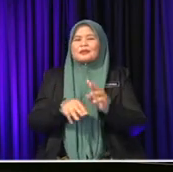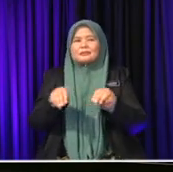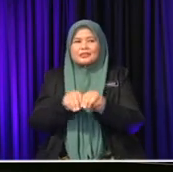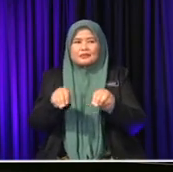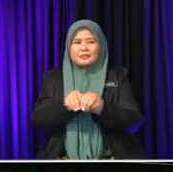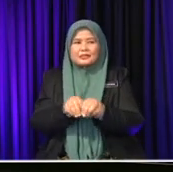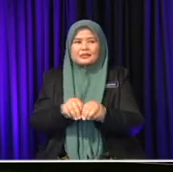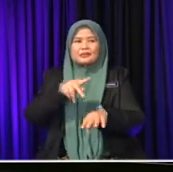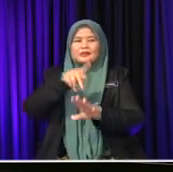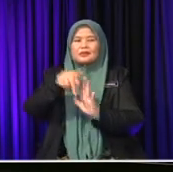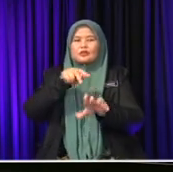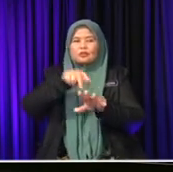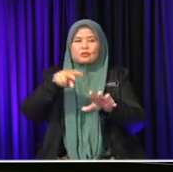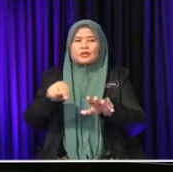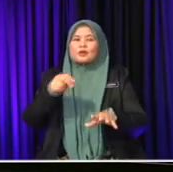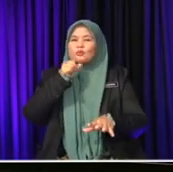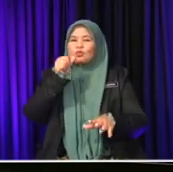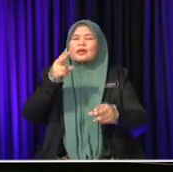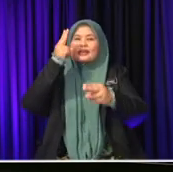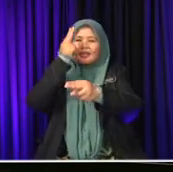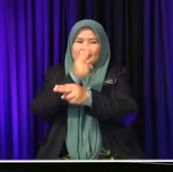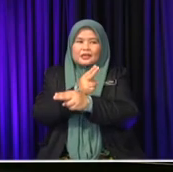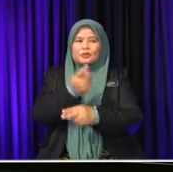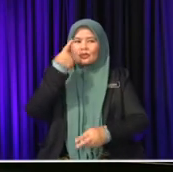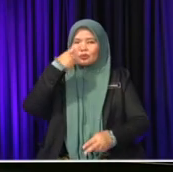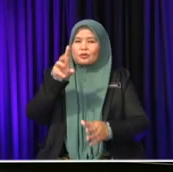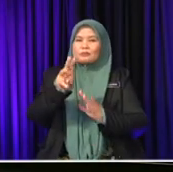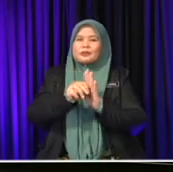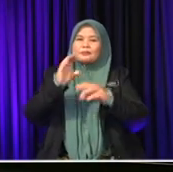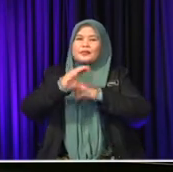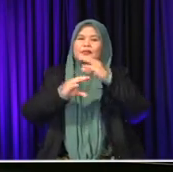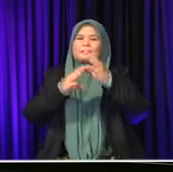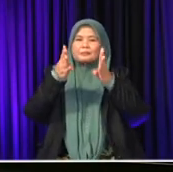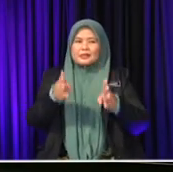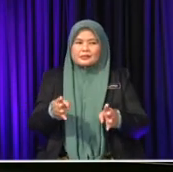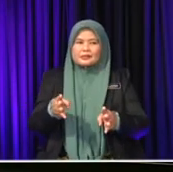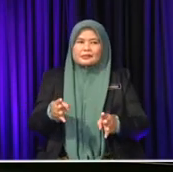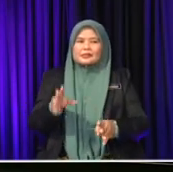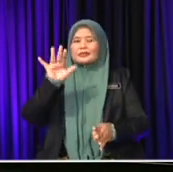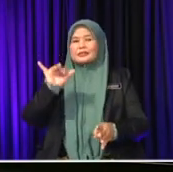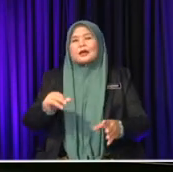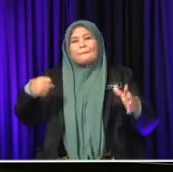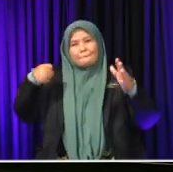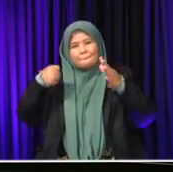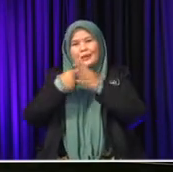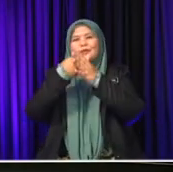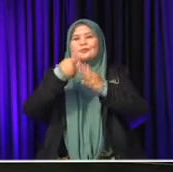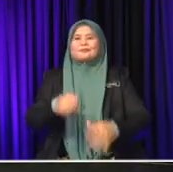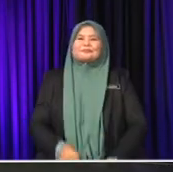keturunan Bukan Halangan untuk membina bangsa yang padu